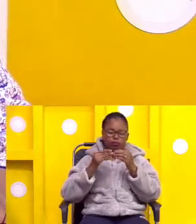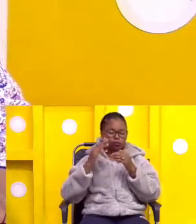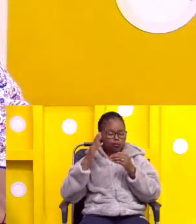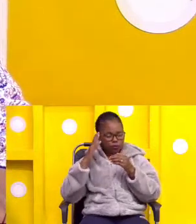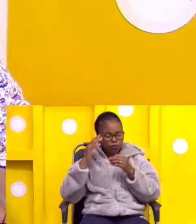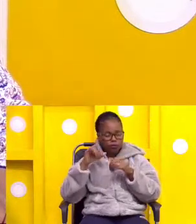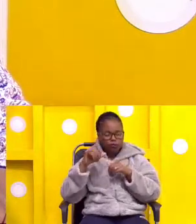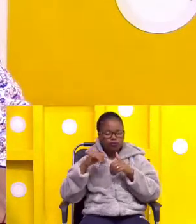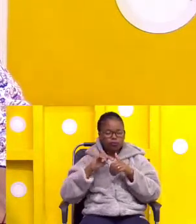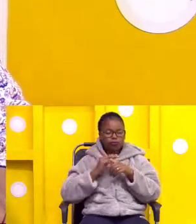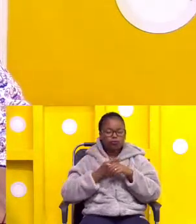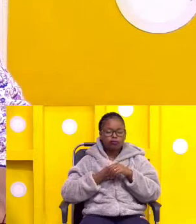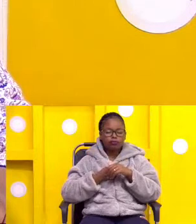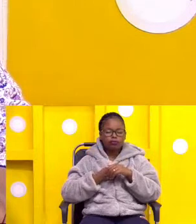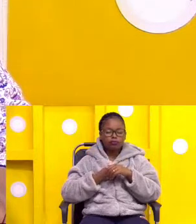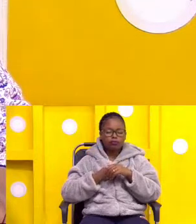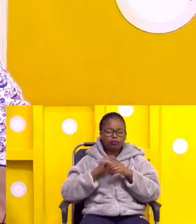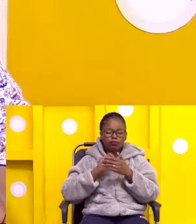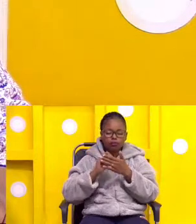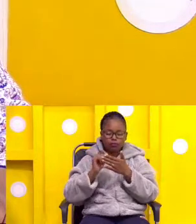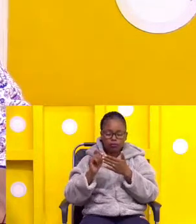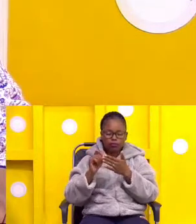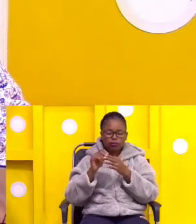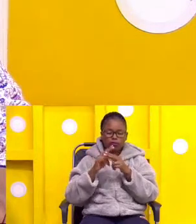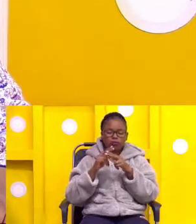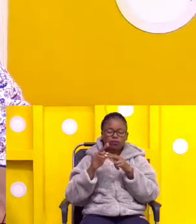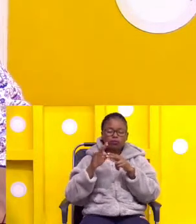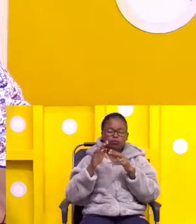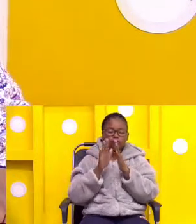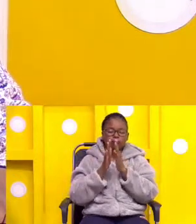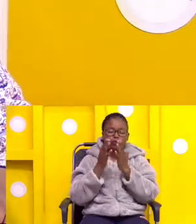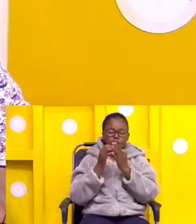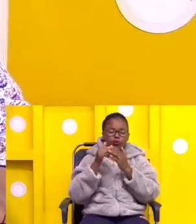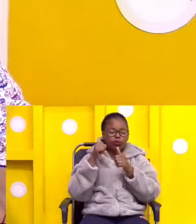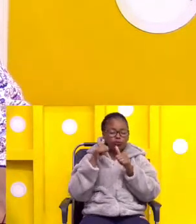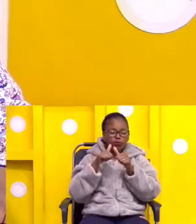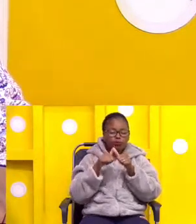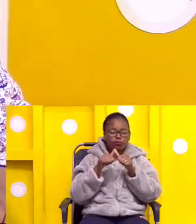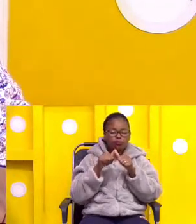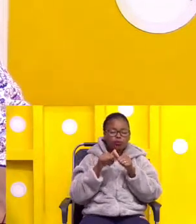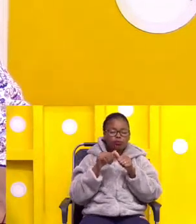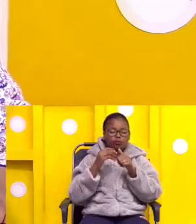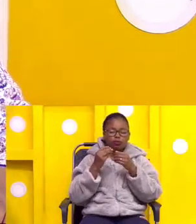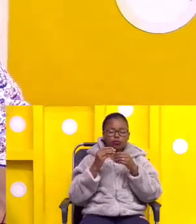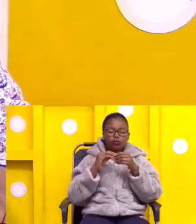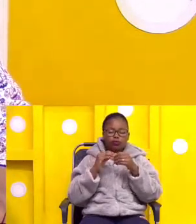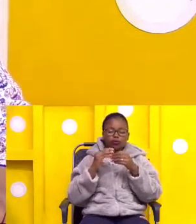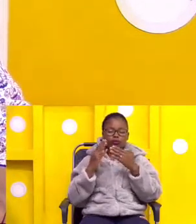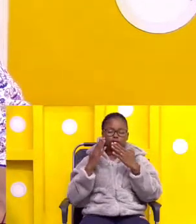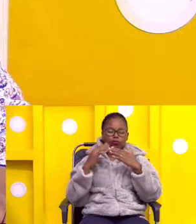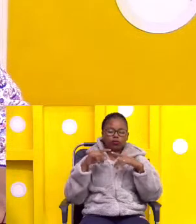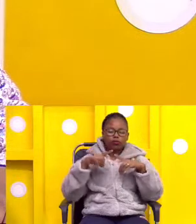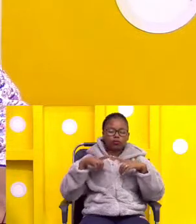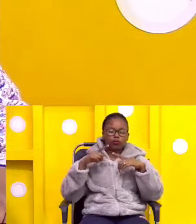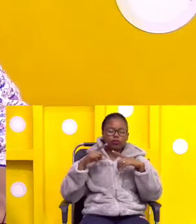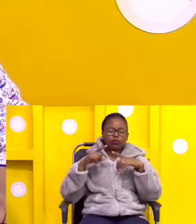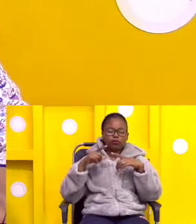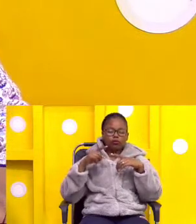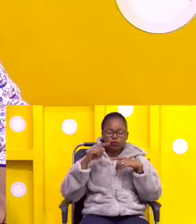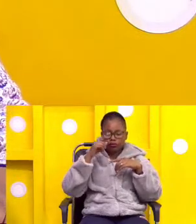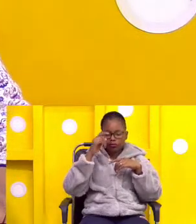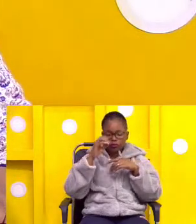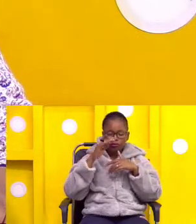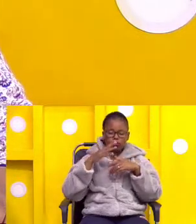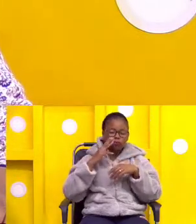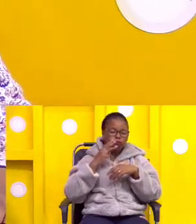tumenyelele. Ande kama leto wa maito ifu kuinole ya keli rikano, nigedo watu hemwe wa tene na tene. Gai netodo wa dhasia